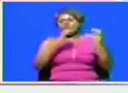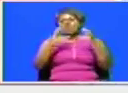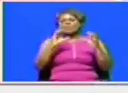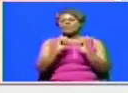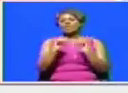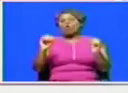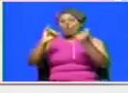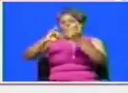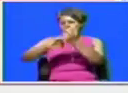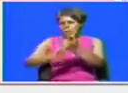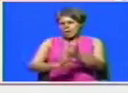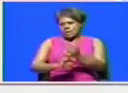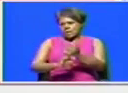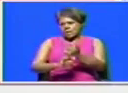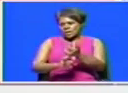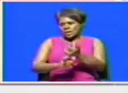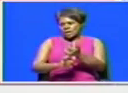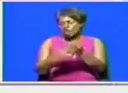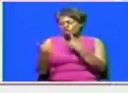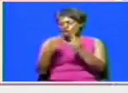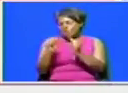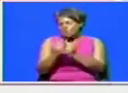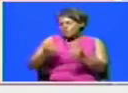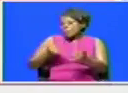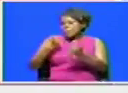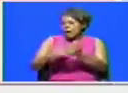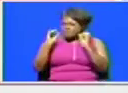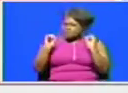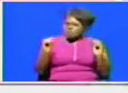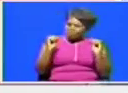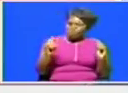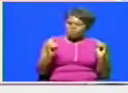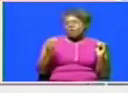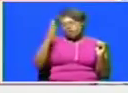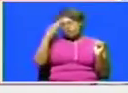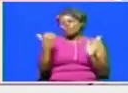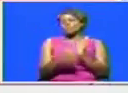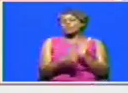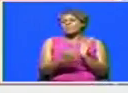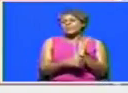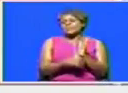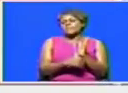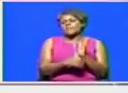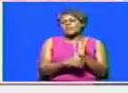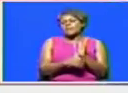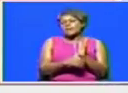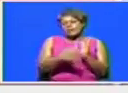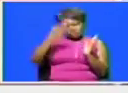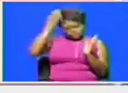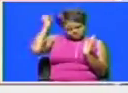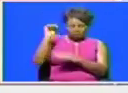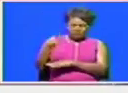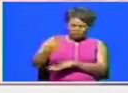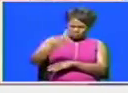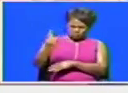marriage. Mke hawezi kumuliza mke wangu, mbona mume wangu anakunywa pombe kwa kila siku? Ajue shida iko wapi. Manake mtu mlevi ukimuuliza